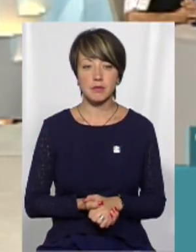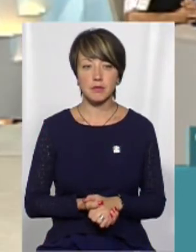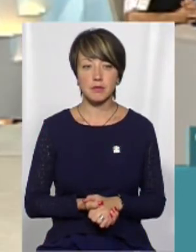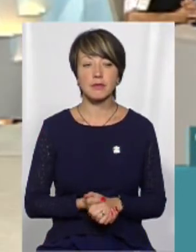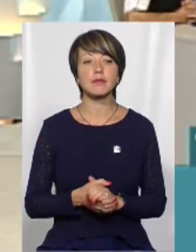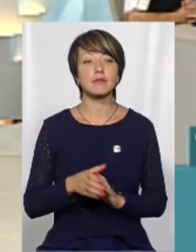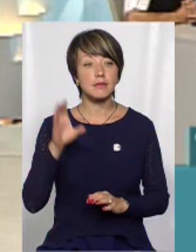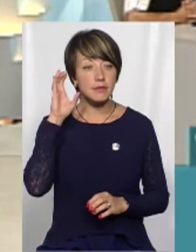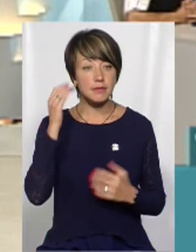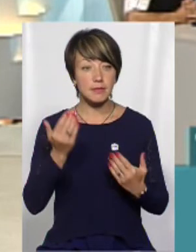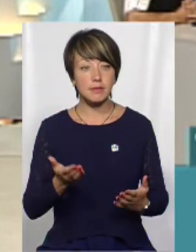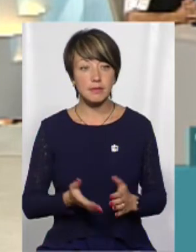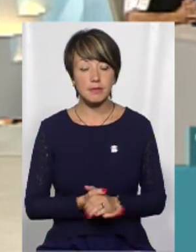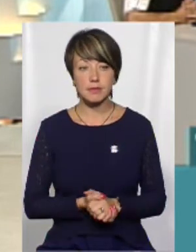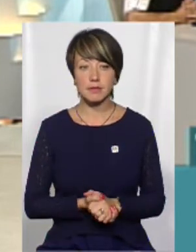Алло.